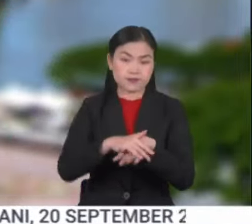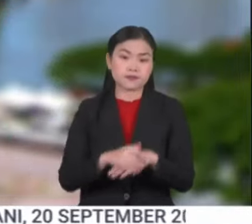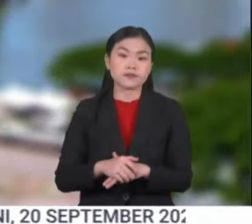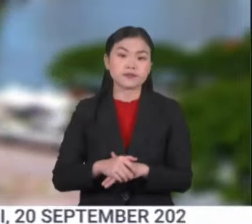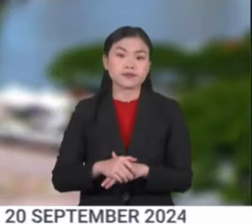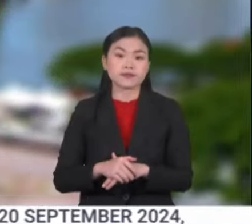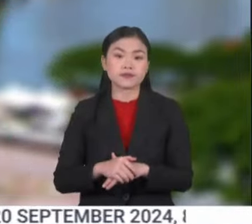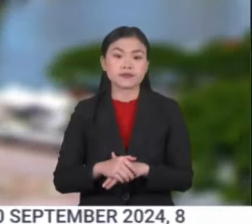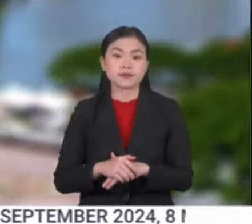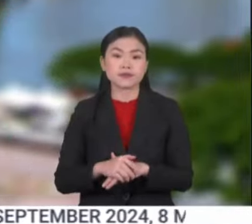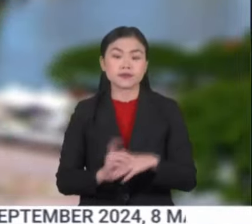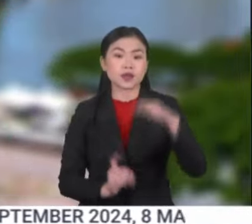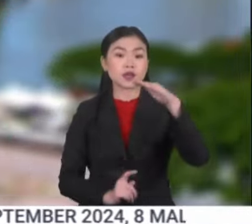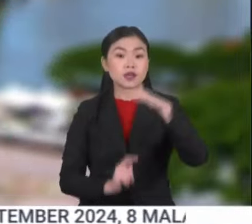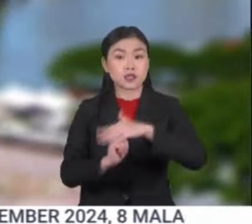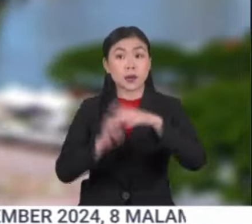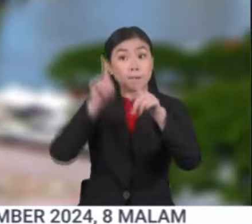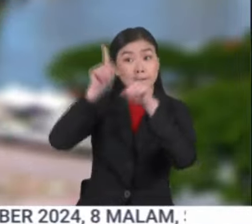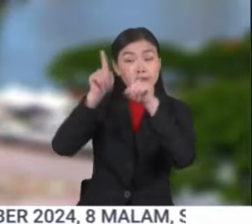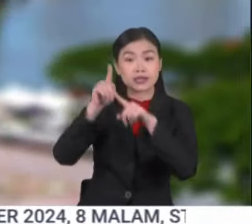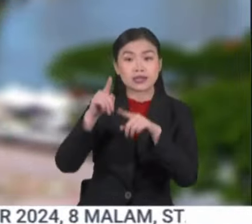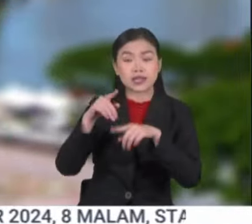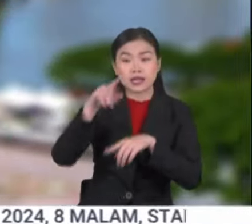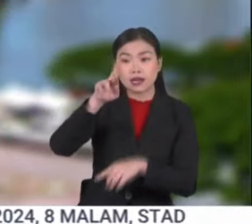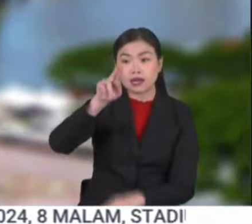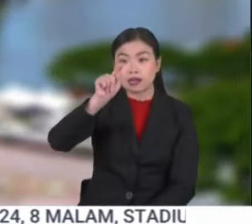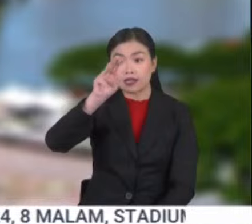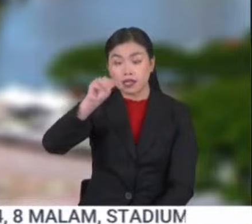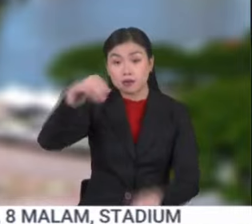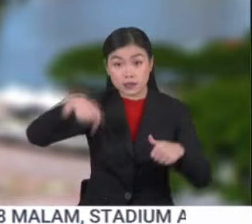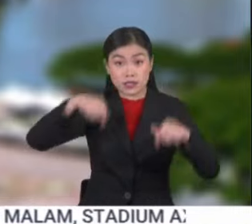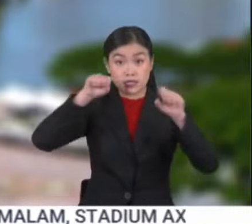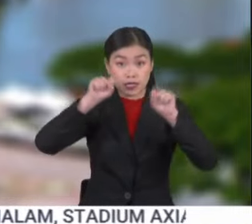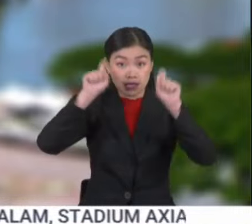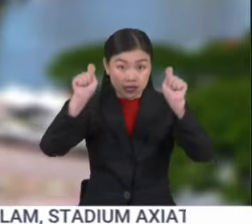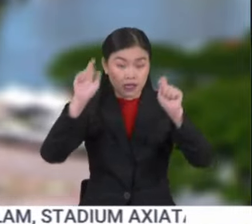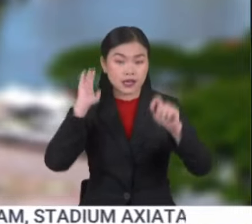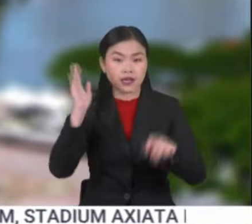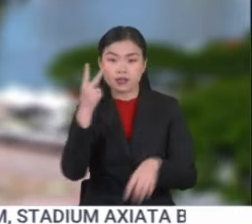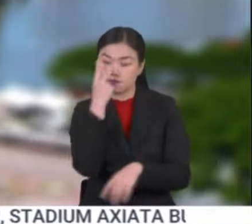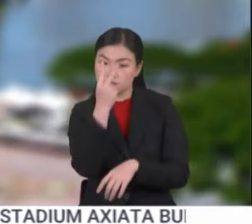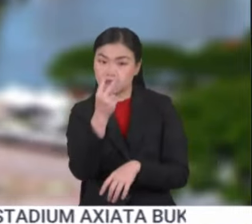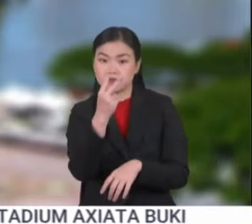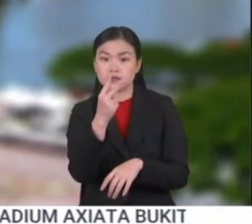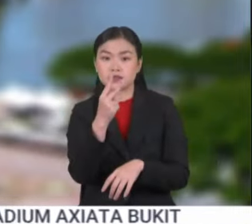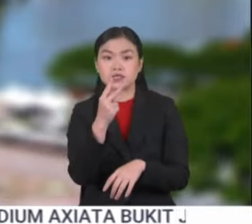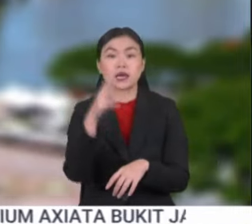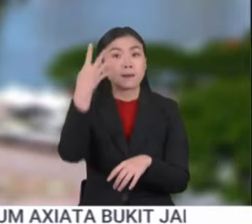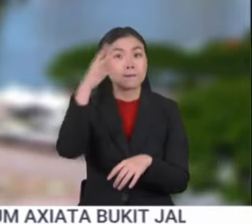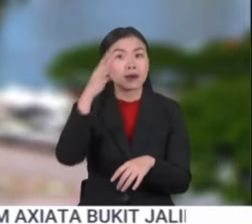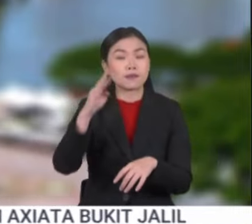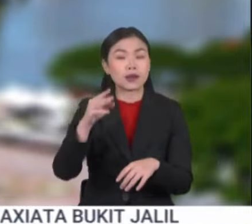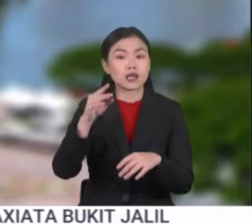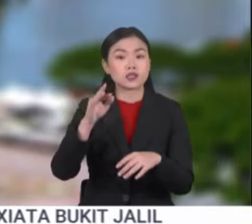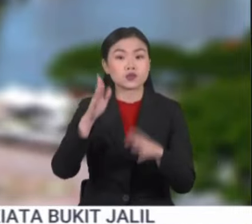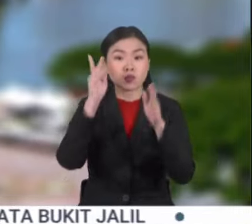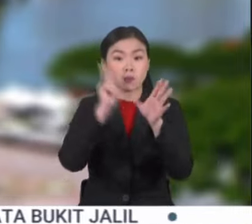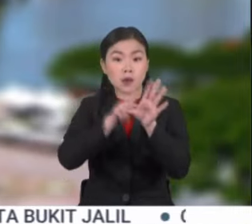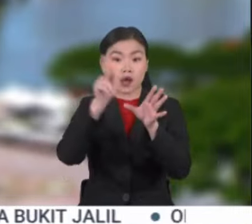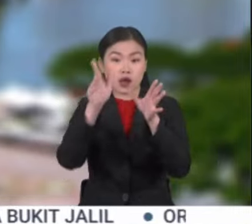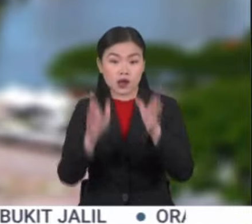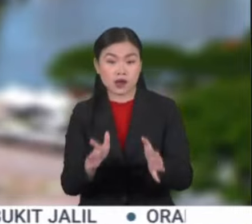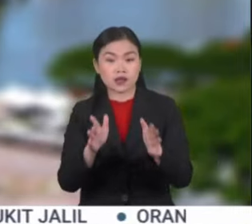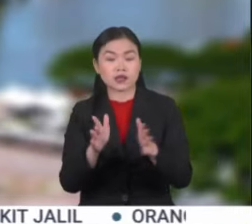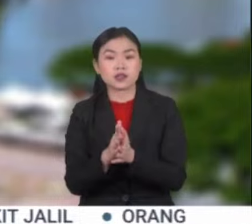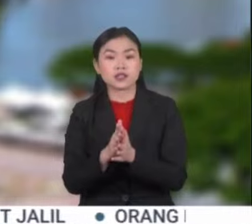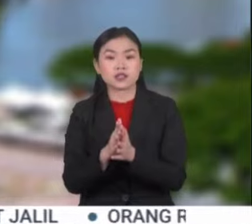Saudara, kemuncak Bintang Kecil RTM 2024 Sabtu ini bakal menyaksikan 14 peserta cilik bersiang